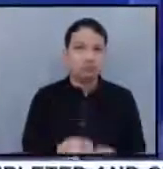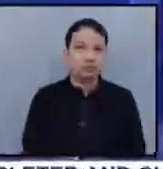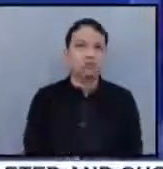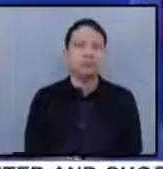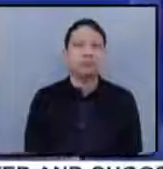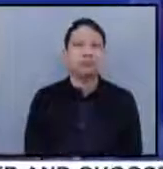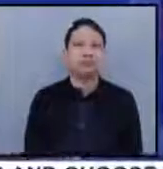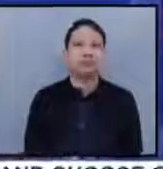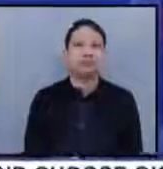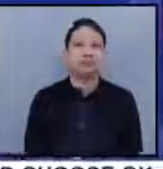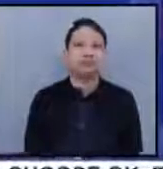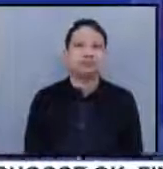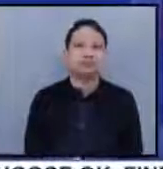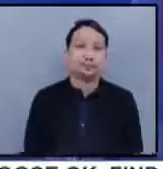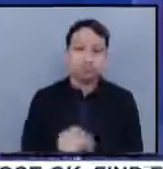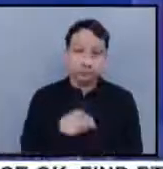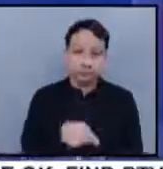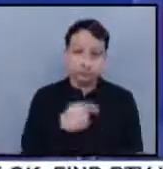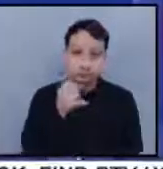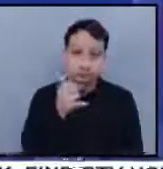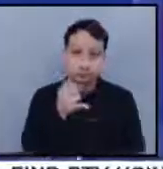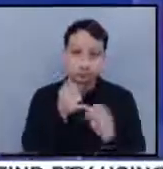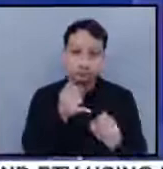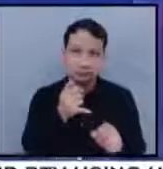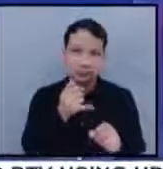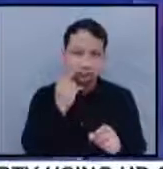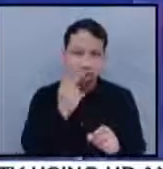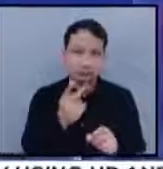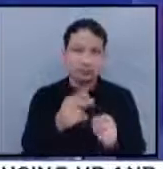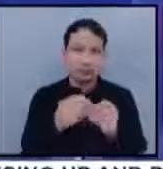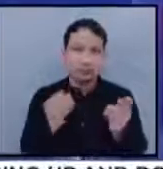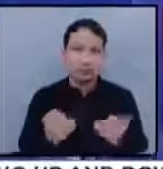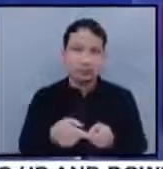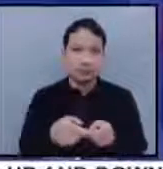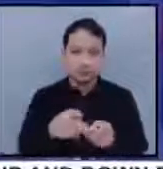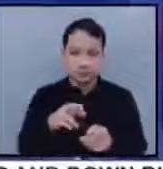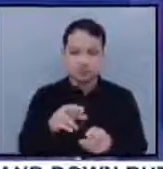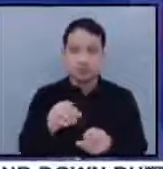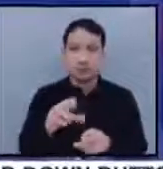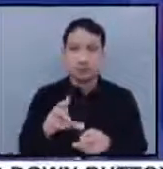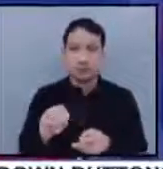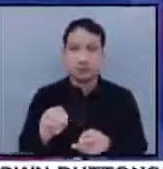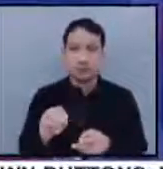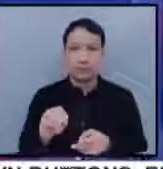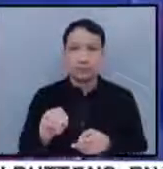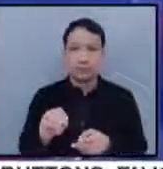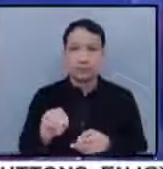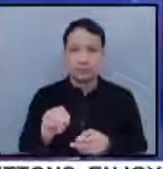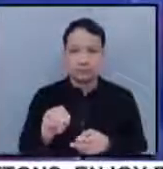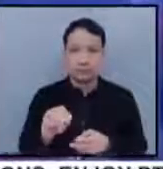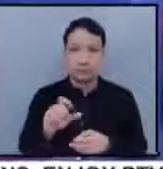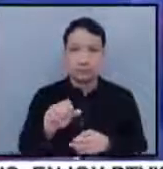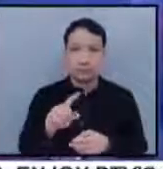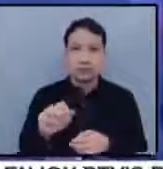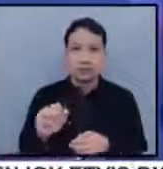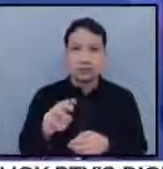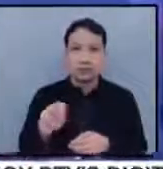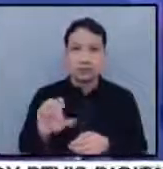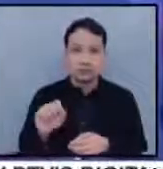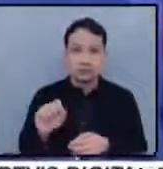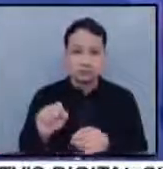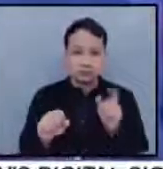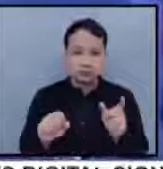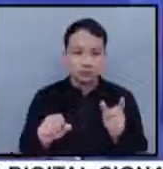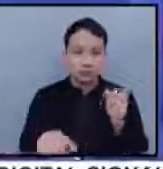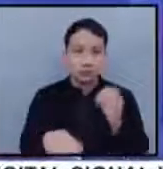Sa CCTV footage na ito na nakunan sa bahagi ng Ramon Magsaysay Boulevard sa Santa Mesa, Manila, bandang alauna 40 kanina madaling